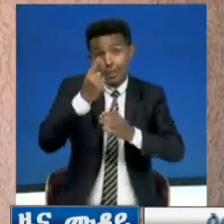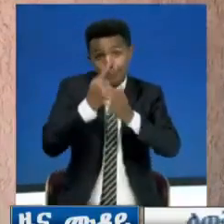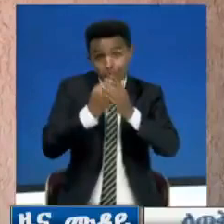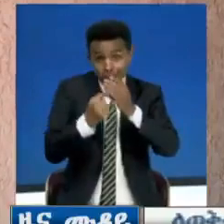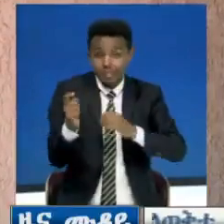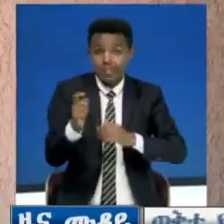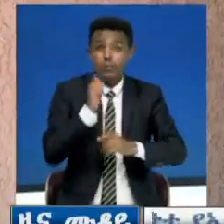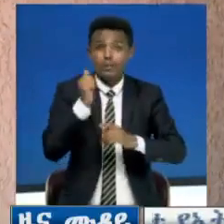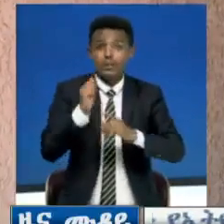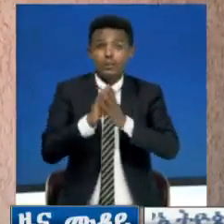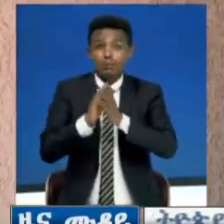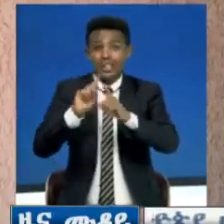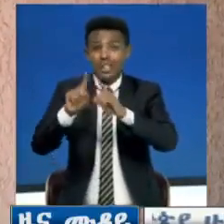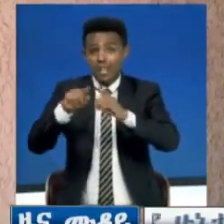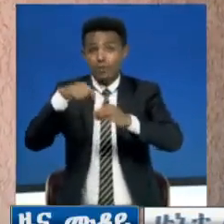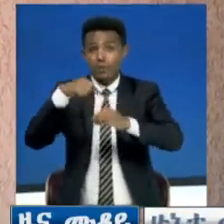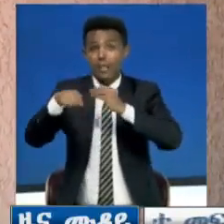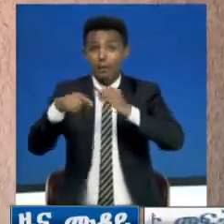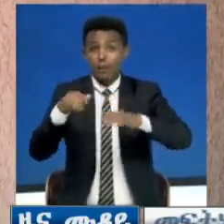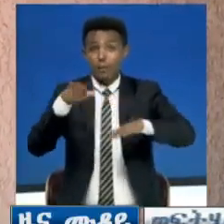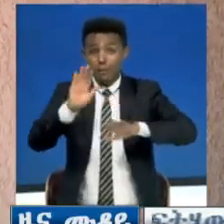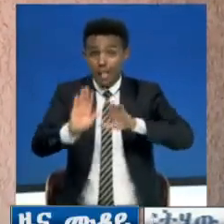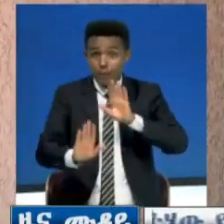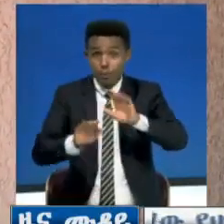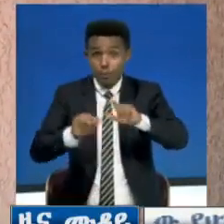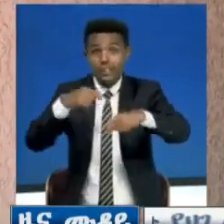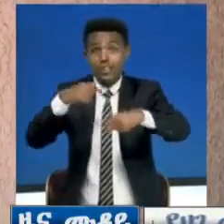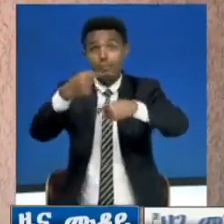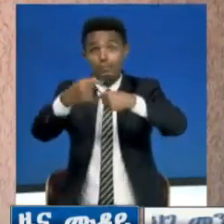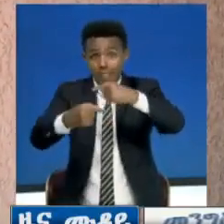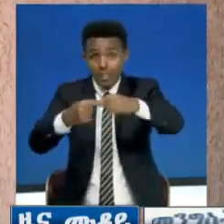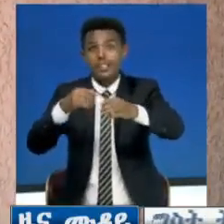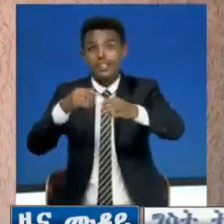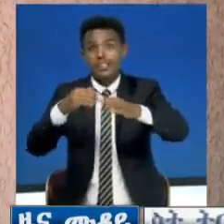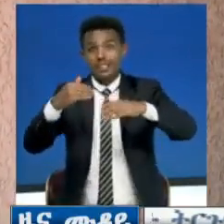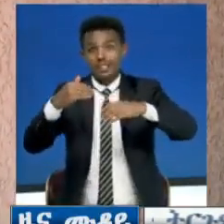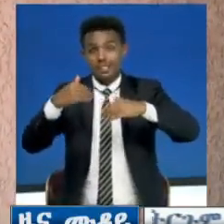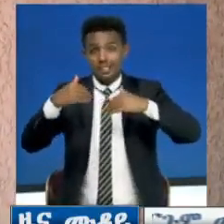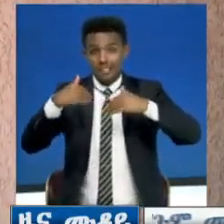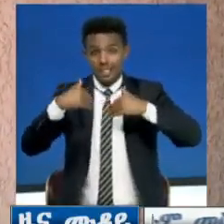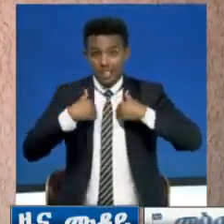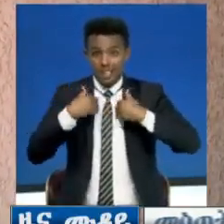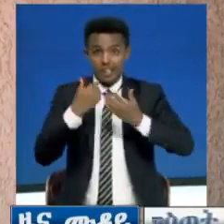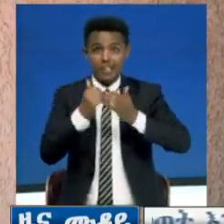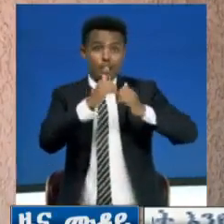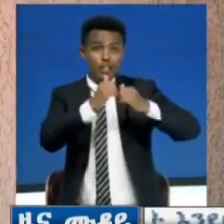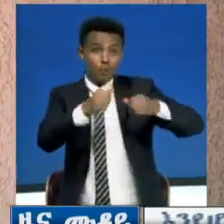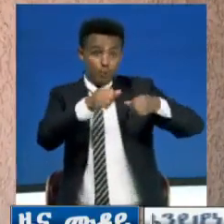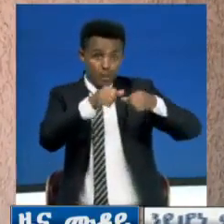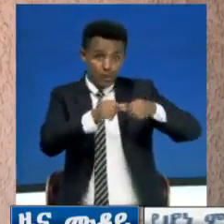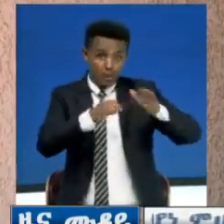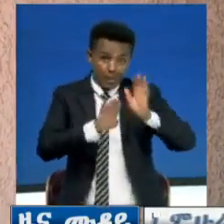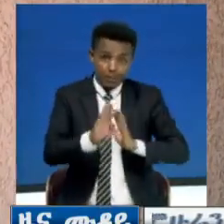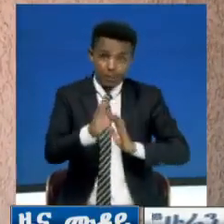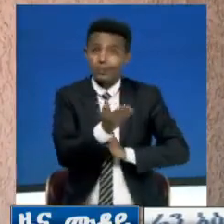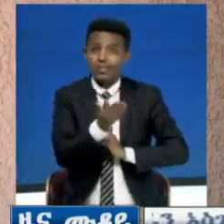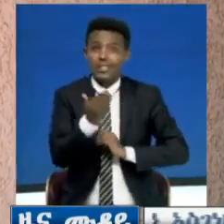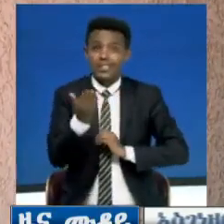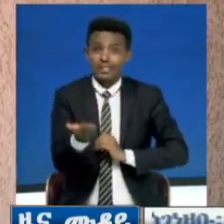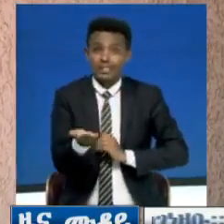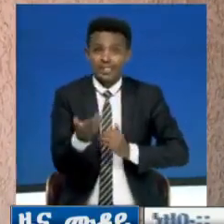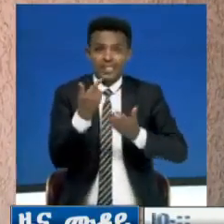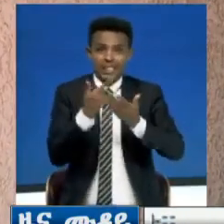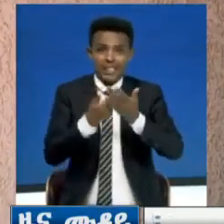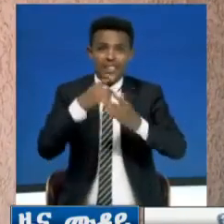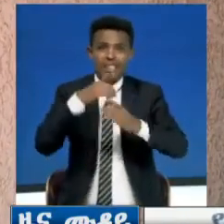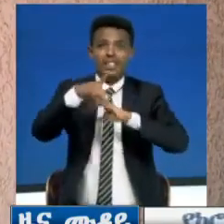በእግሩ የሚገባ ህብረተሰብ ክፍል ስላለ ይህንን ሰብስቦ ወደ ማቆያ ማዕከል የማስገባቱ ነገር አሁንም የክልሉ መንግስት